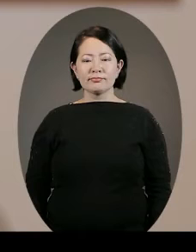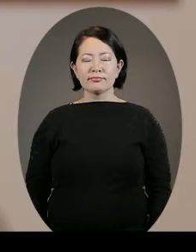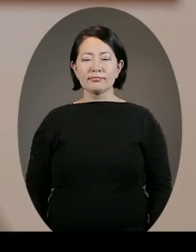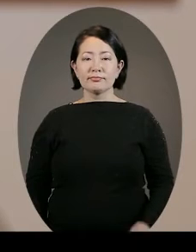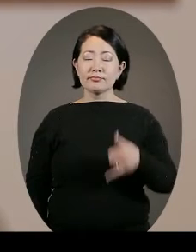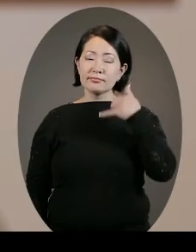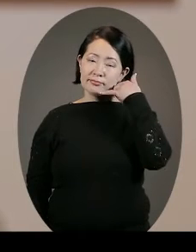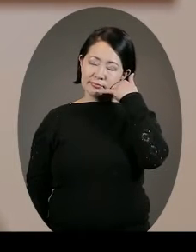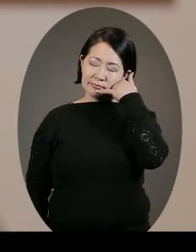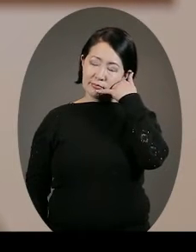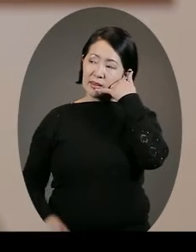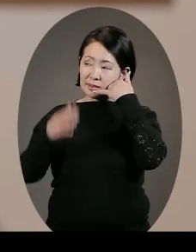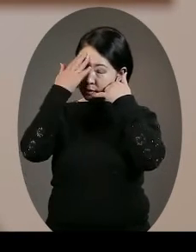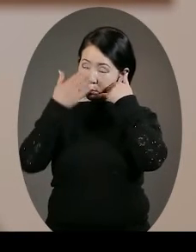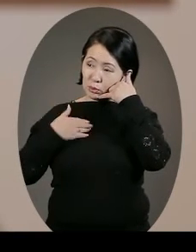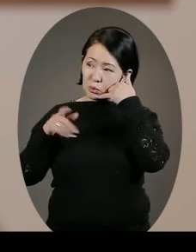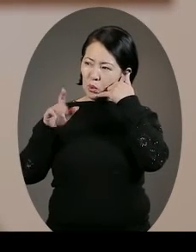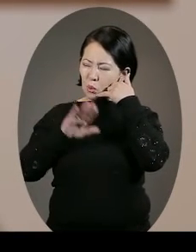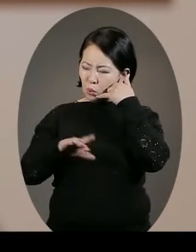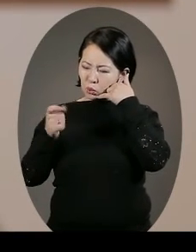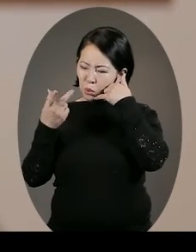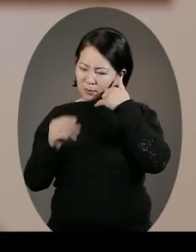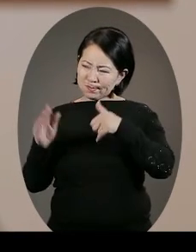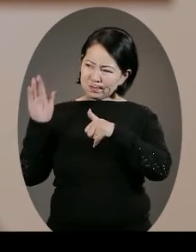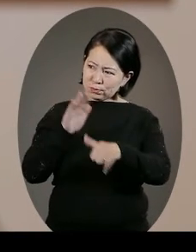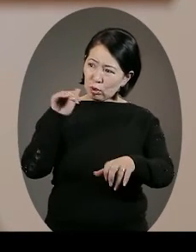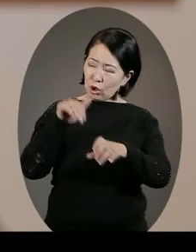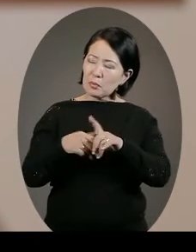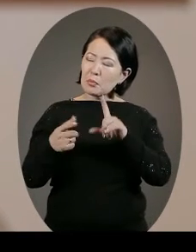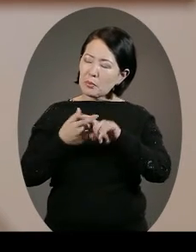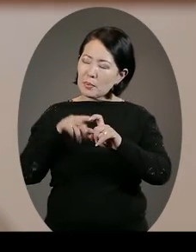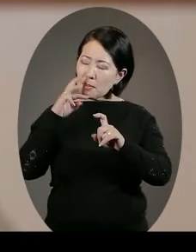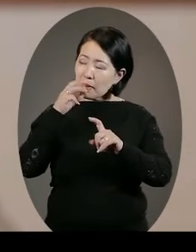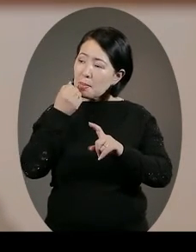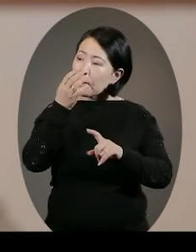Аа, бисэн мэн. Хүүхдийн хүчирхийлтэй холбоотой мэдээлэх гэсэн юм аа.